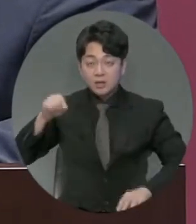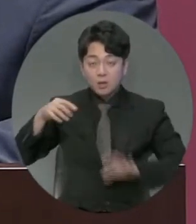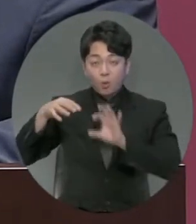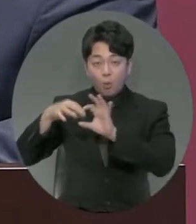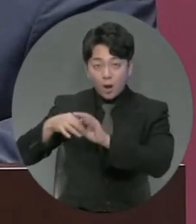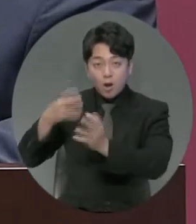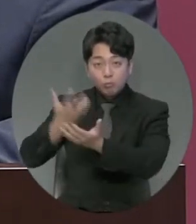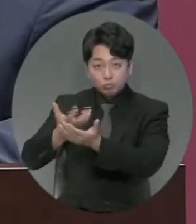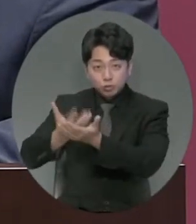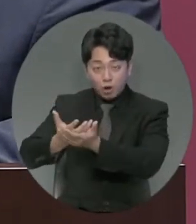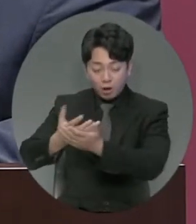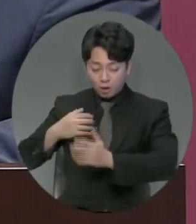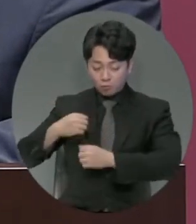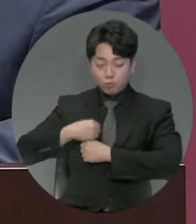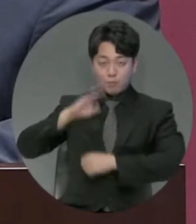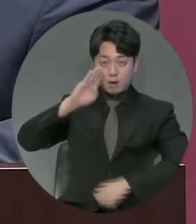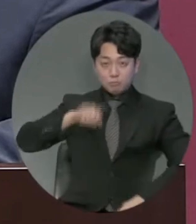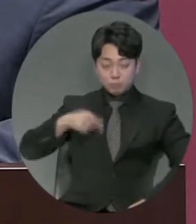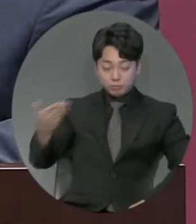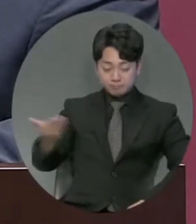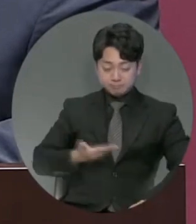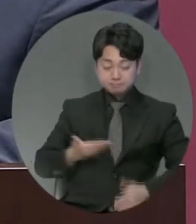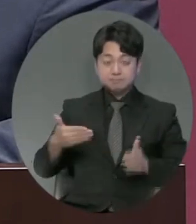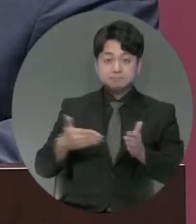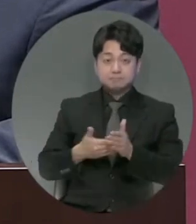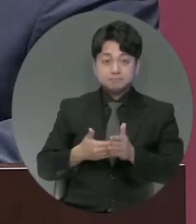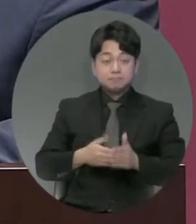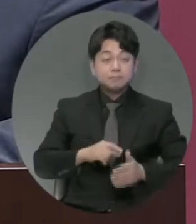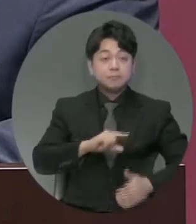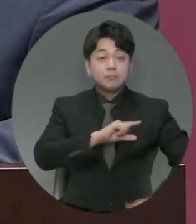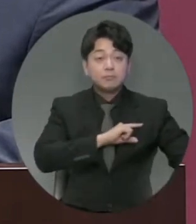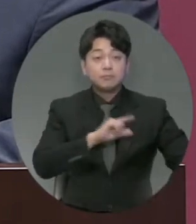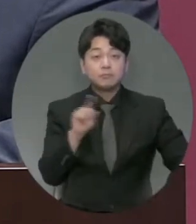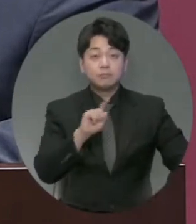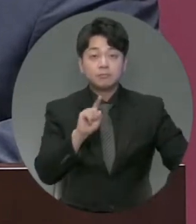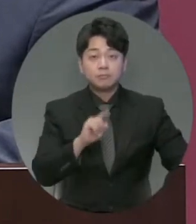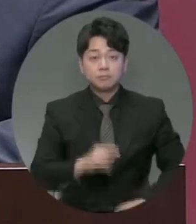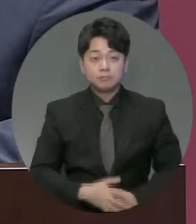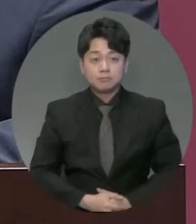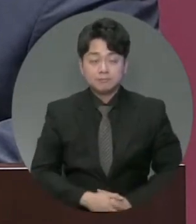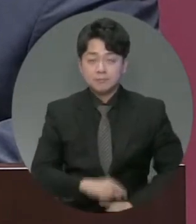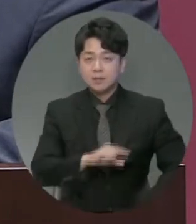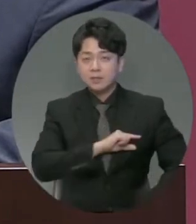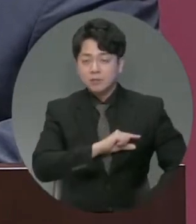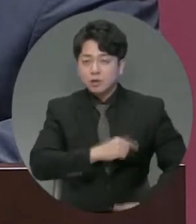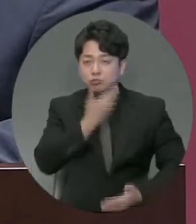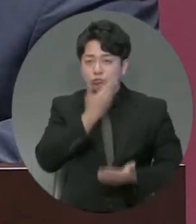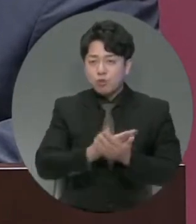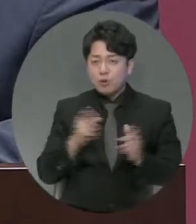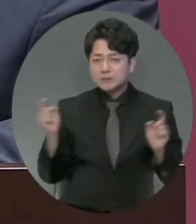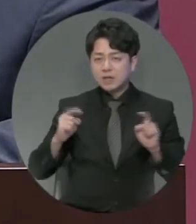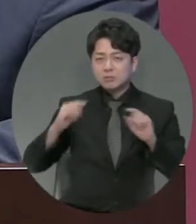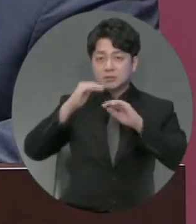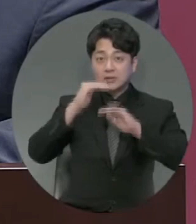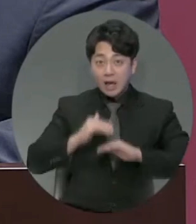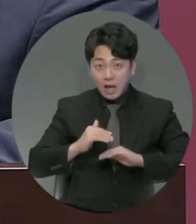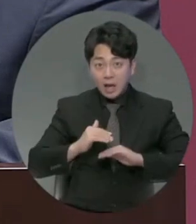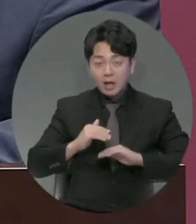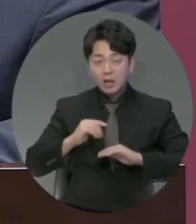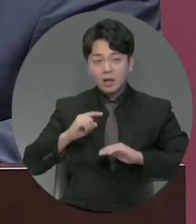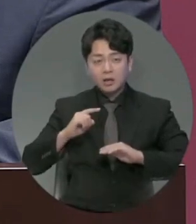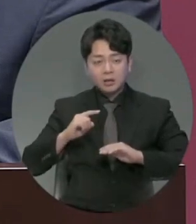것이 있습니다. 거기에 그런 제목이 뭡니까? 제목이 주요 쟁점 사항에 대한 제가 정확한